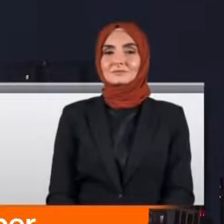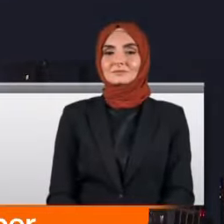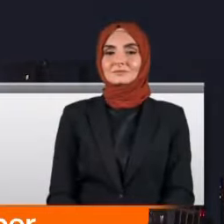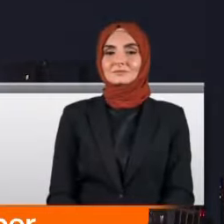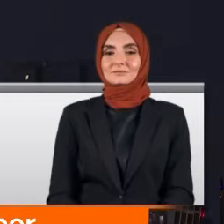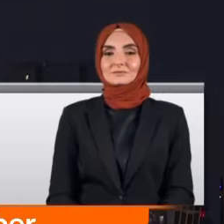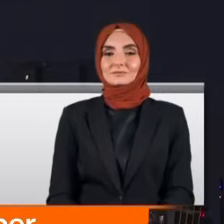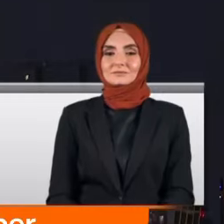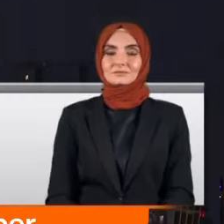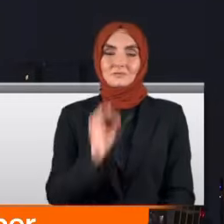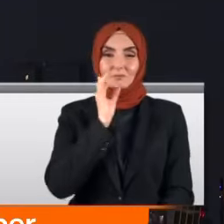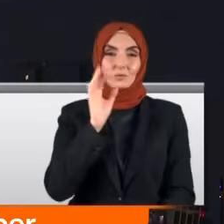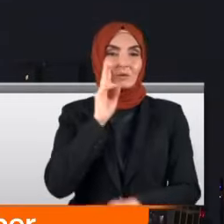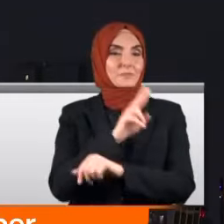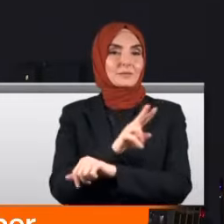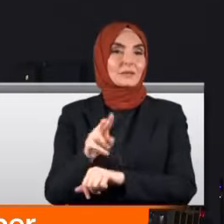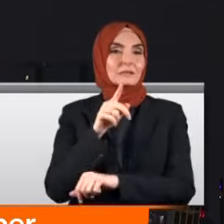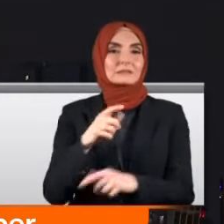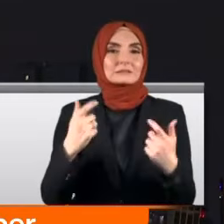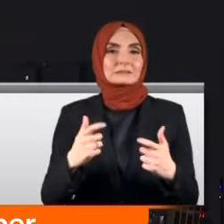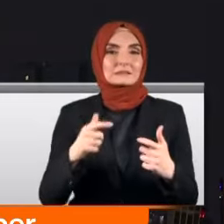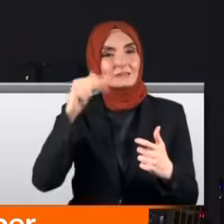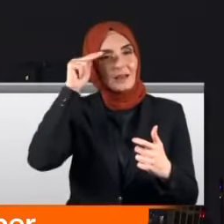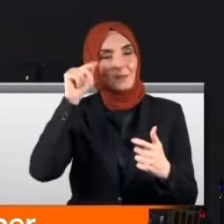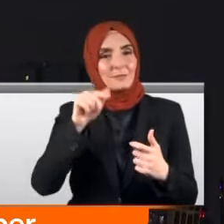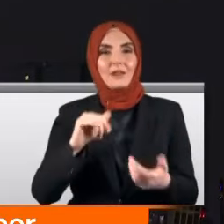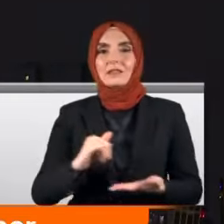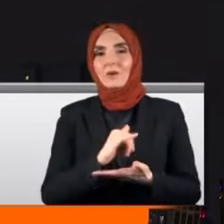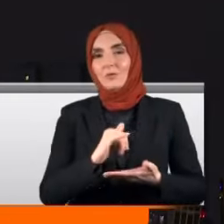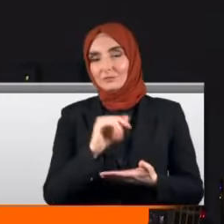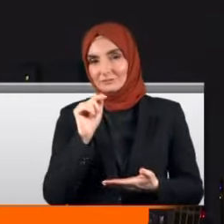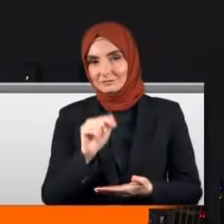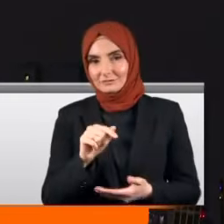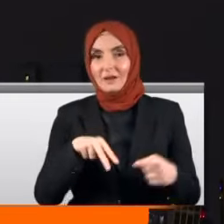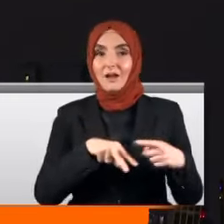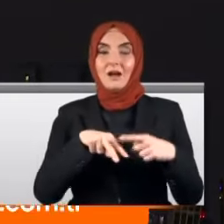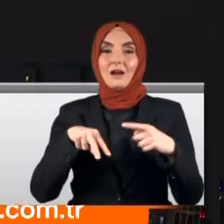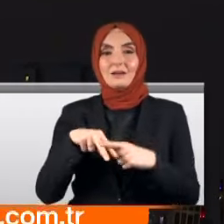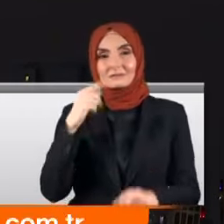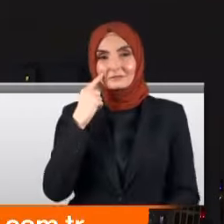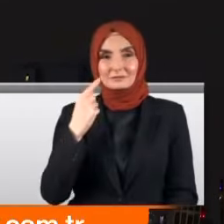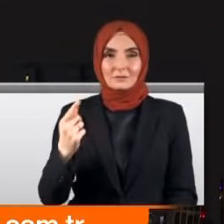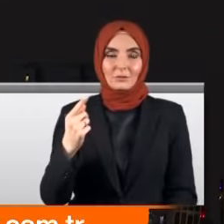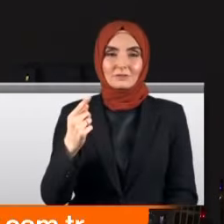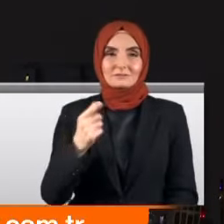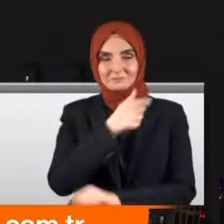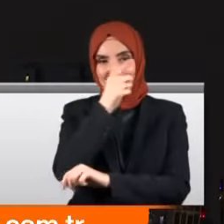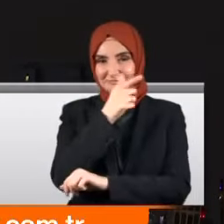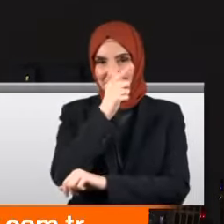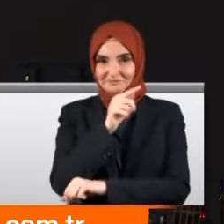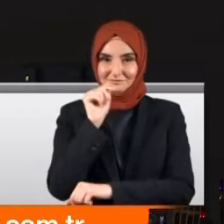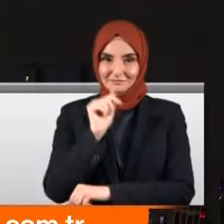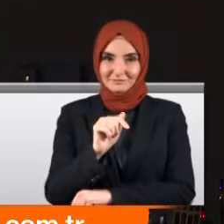Bu tablo gibi görüntü ise New York'tan. Anadolu Ajansı eşsiz kadrajda kayda girdi. Dolunay'ın geçişi